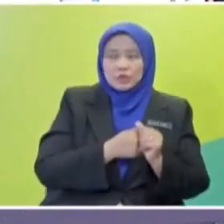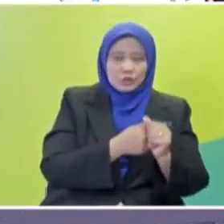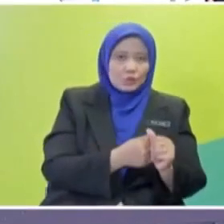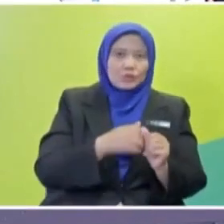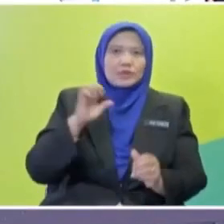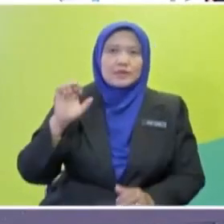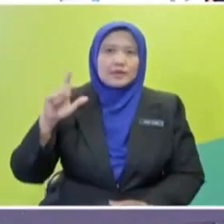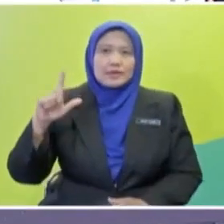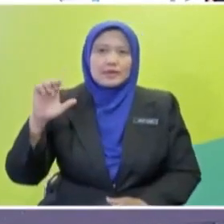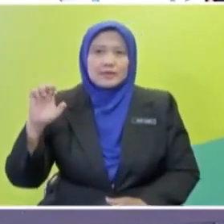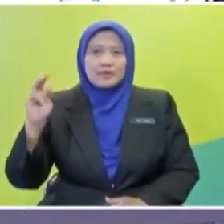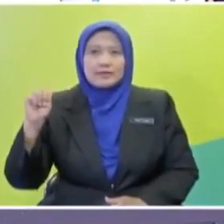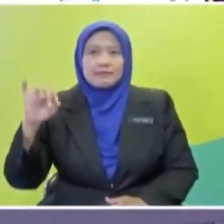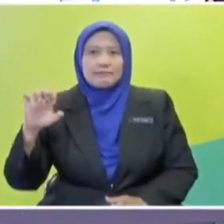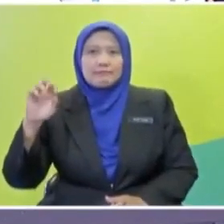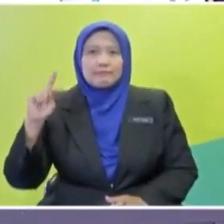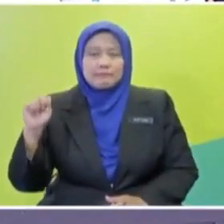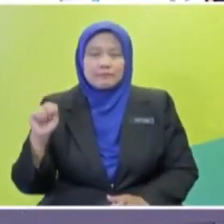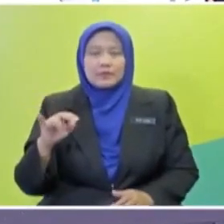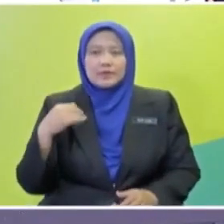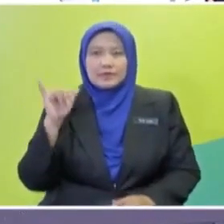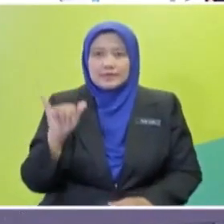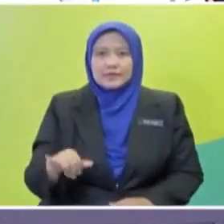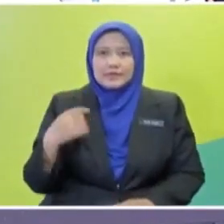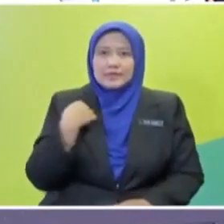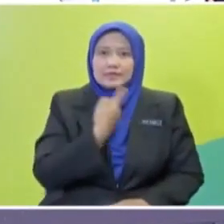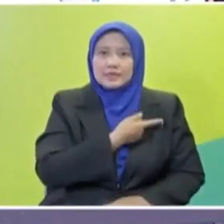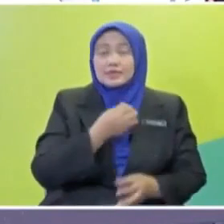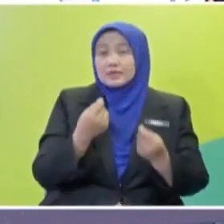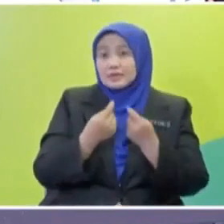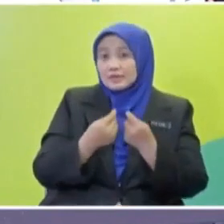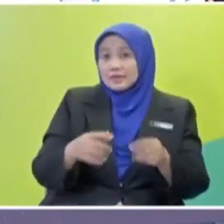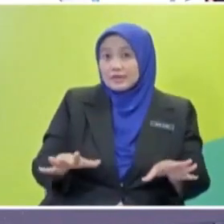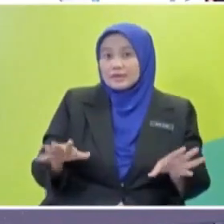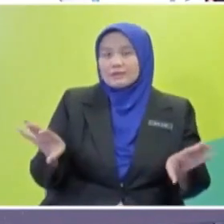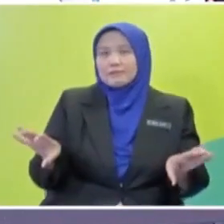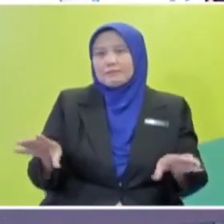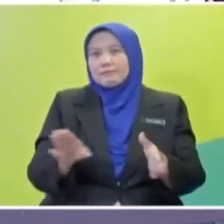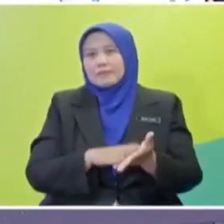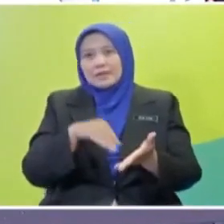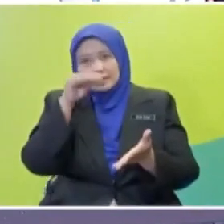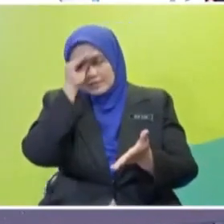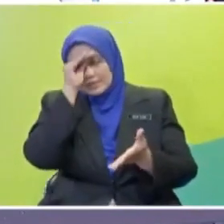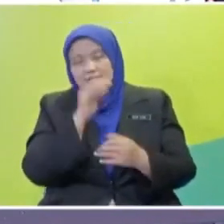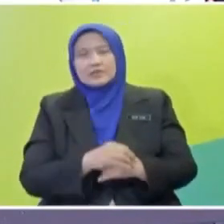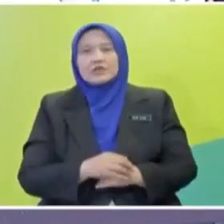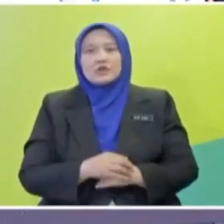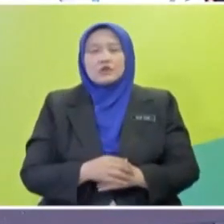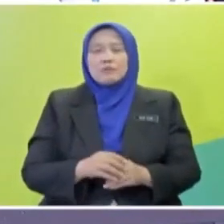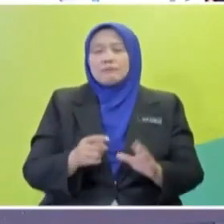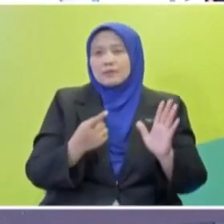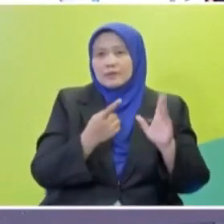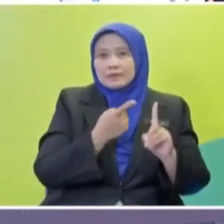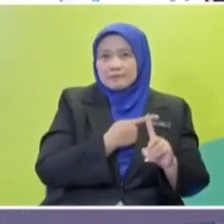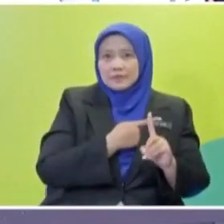Kita ada 8 elemen reka bentuk, tapi tak semestinya semua tu kita kena aplikasi. Okay, pilih yang mana yang sesuai dengan kita punya produk. Okay, contoh elemen yang pertama ialah rupa.